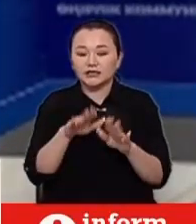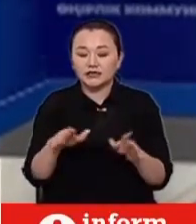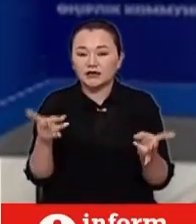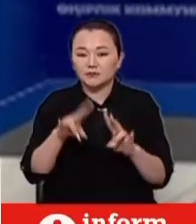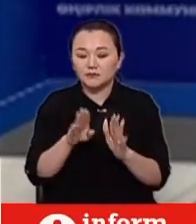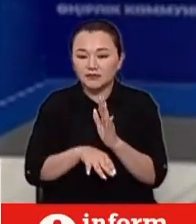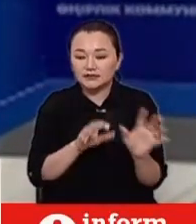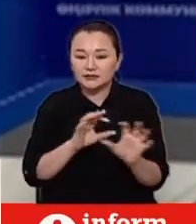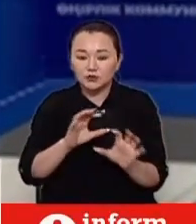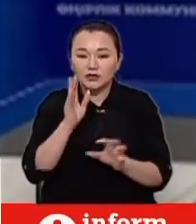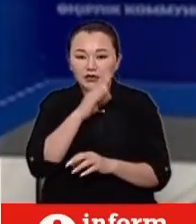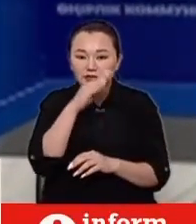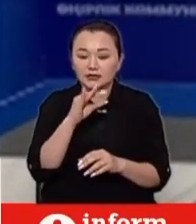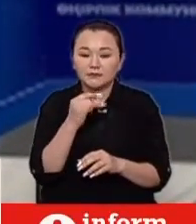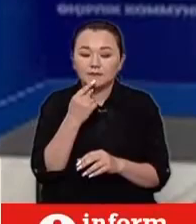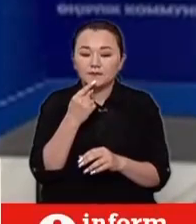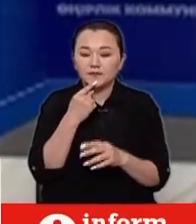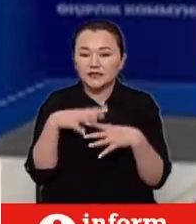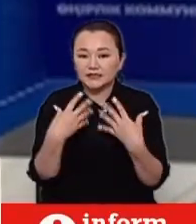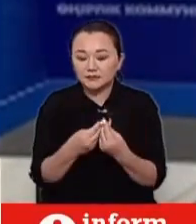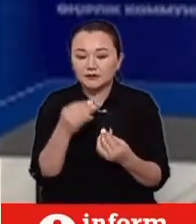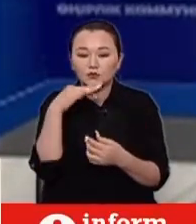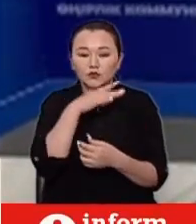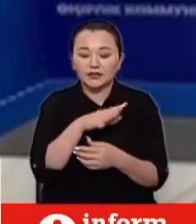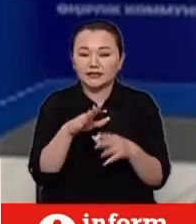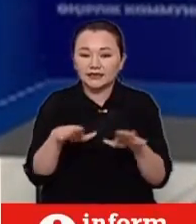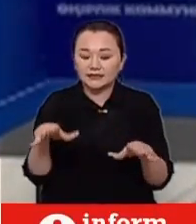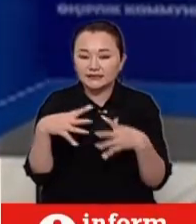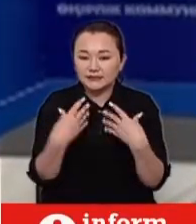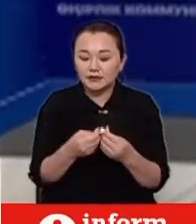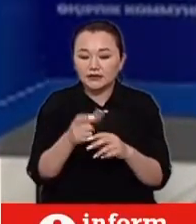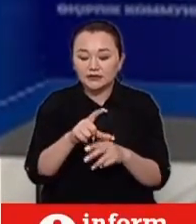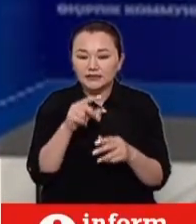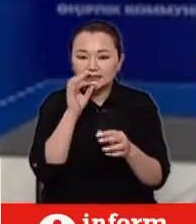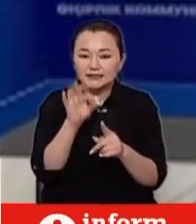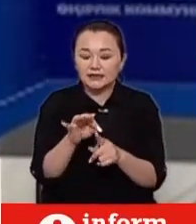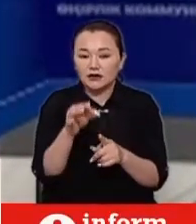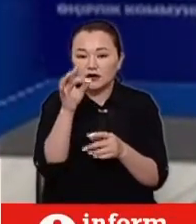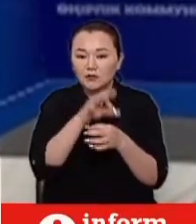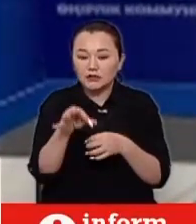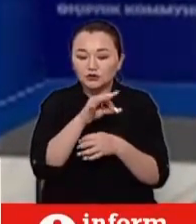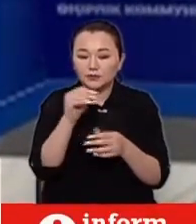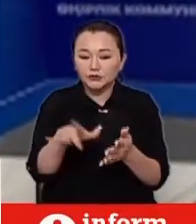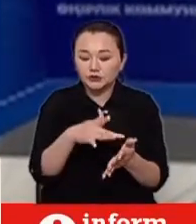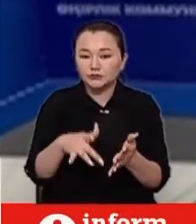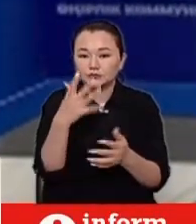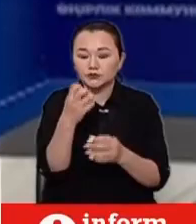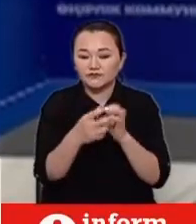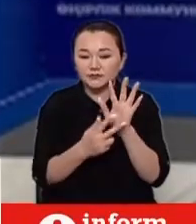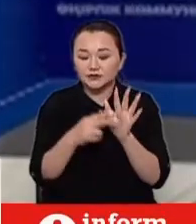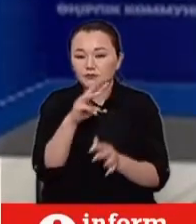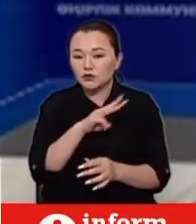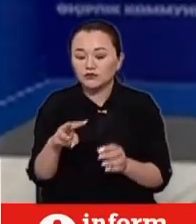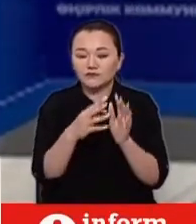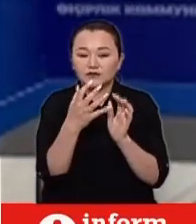без попечения родителей из малообеспеченных и многодетных семей. На эти цели из областного бюджета предусмотрено 518